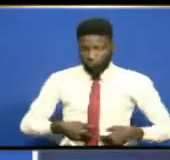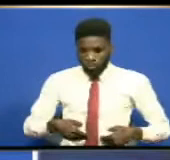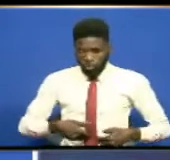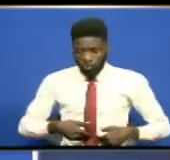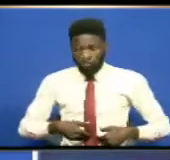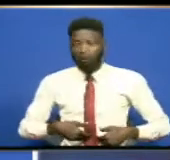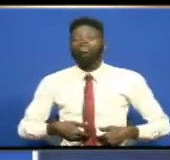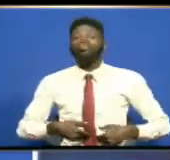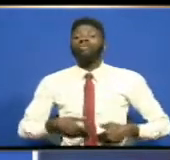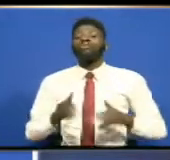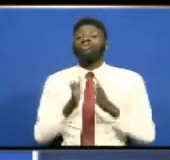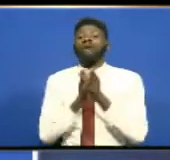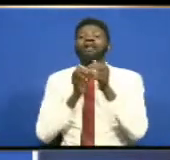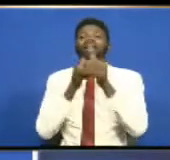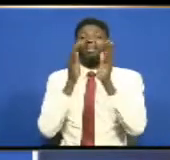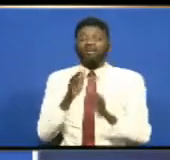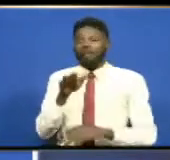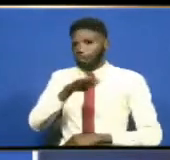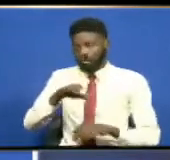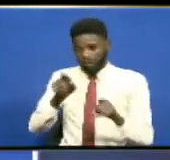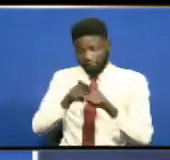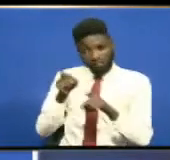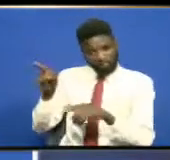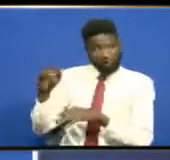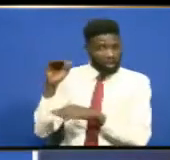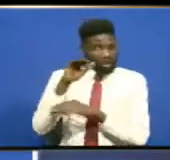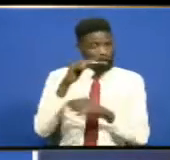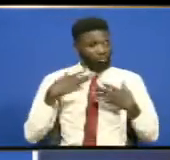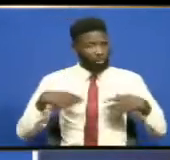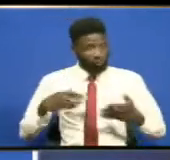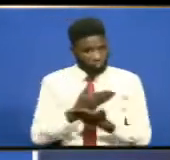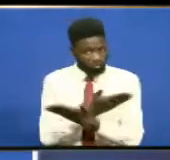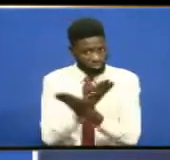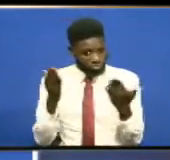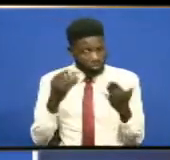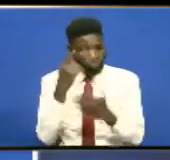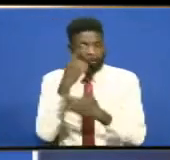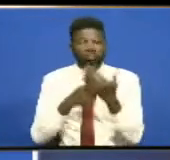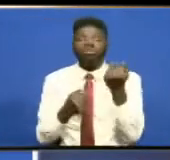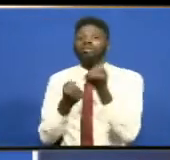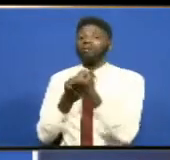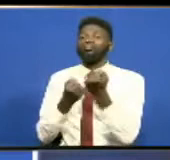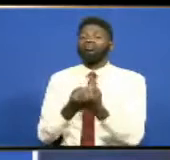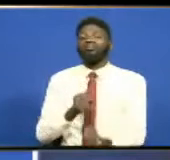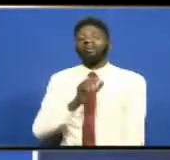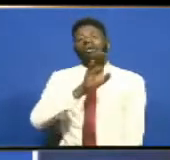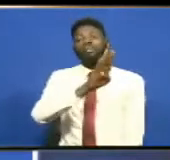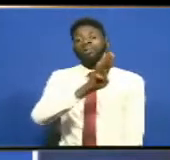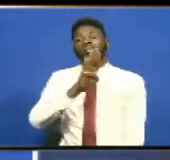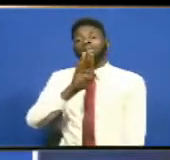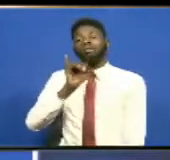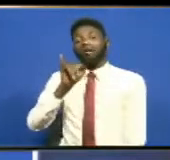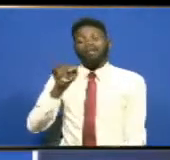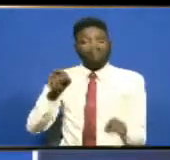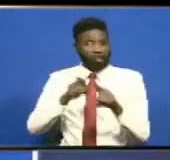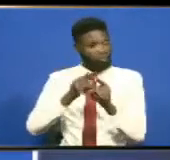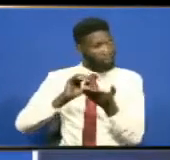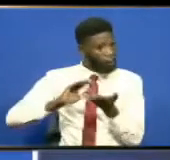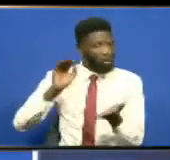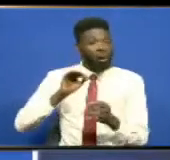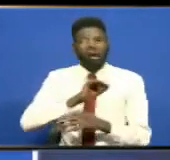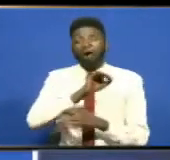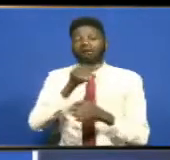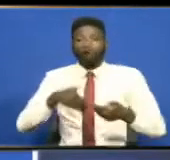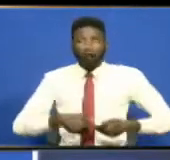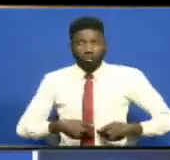zake ama wito wake kwa jamii ya eneo hili ni kwamba waunge mkono ripoti ya BBI na haswa wito wake kwa vijana ni kwamba waweze